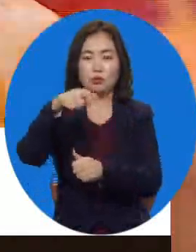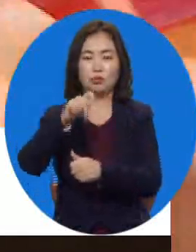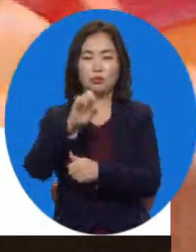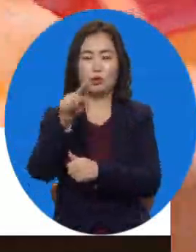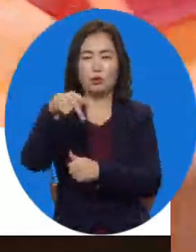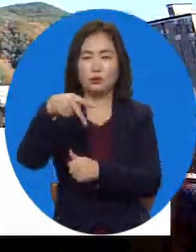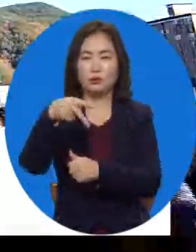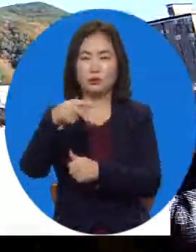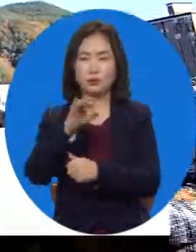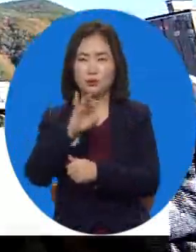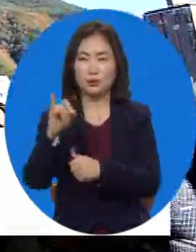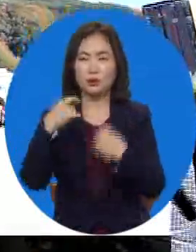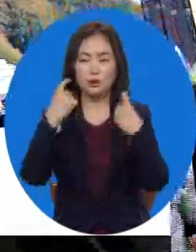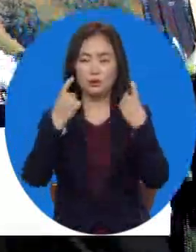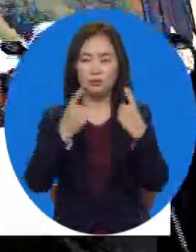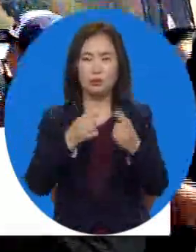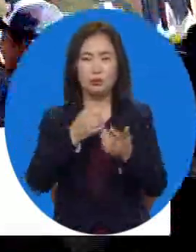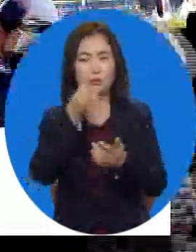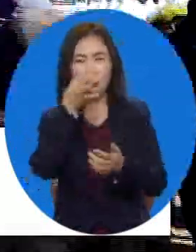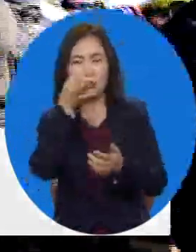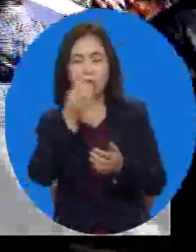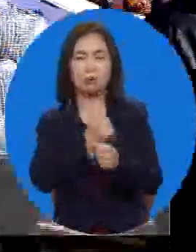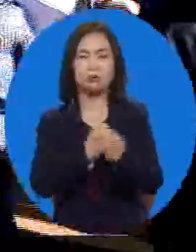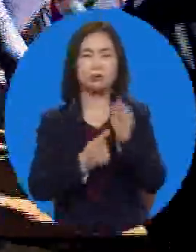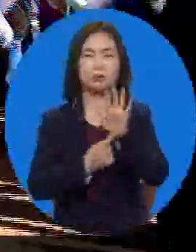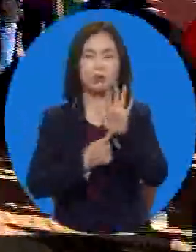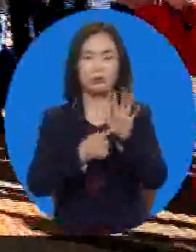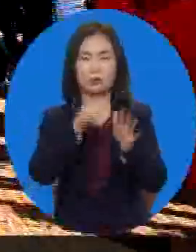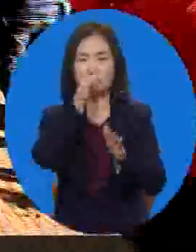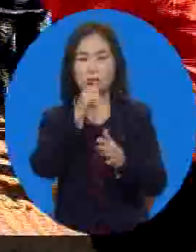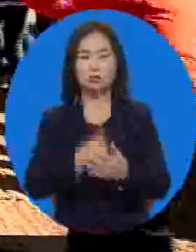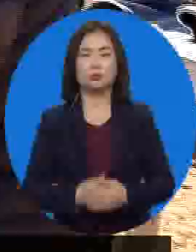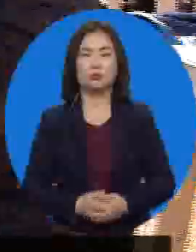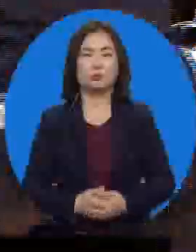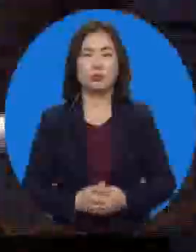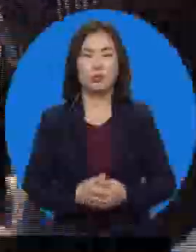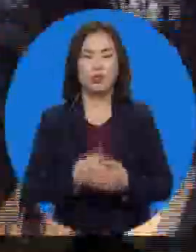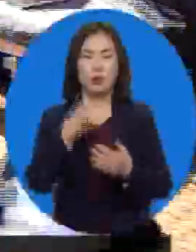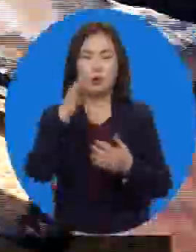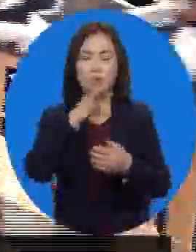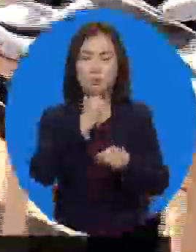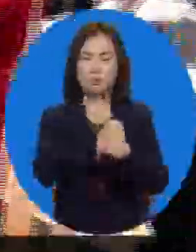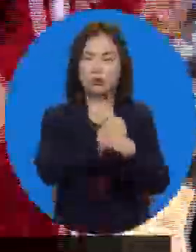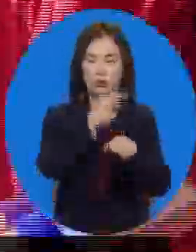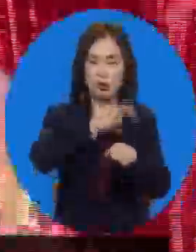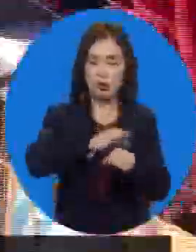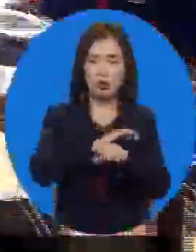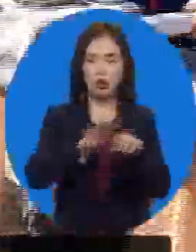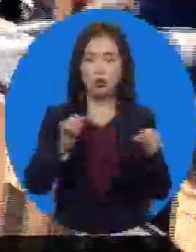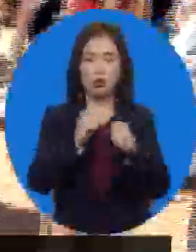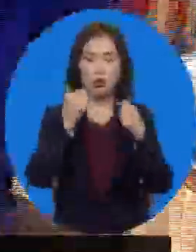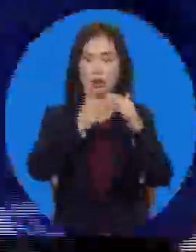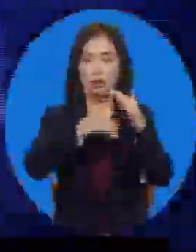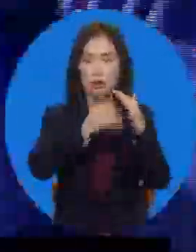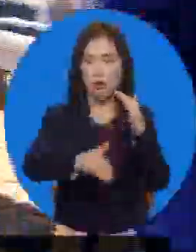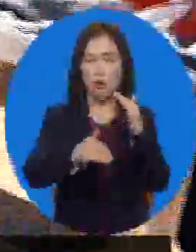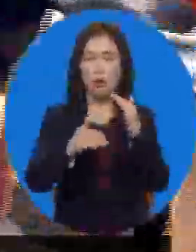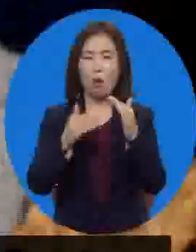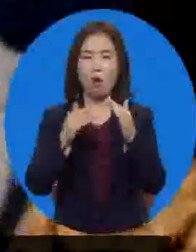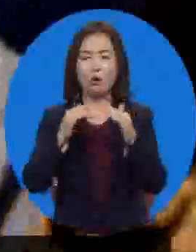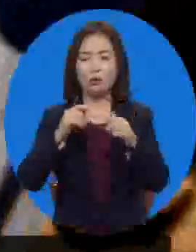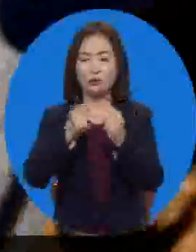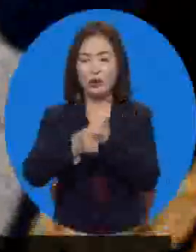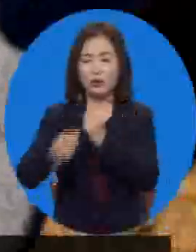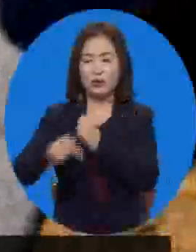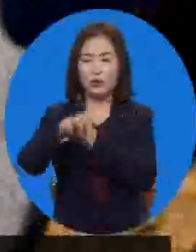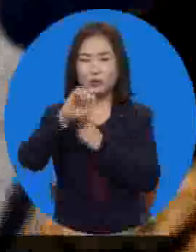관광마케팅 선심성 논란을 일으키고 있습니다 삼가 법을 피하려고 경북 관광 공사와 시 군의 산하